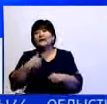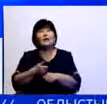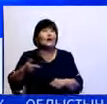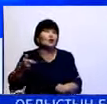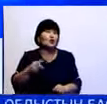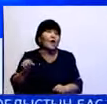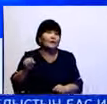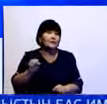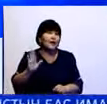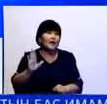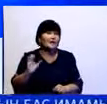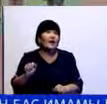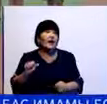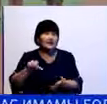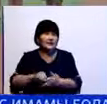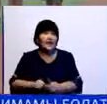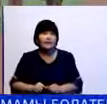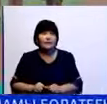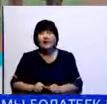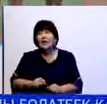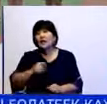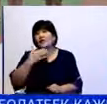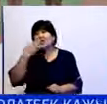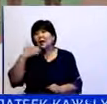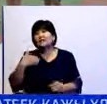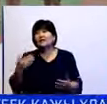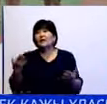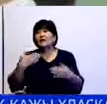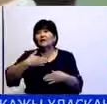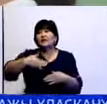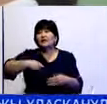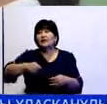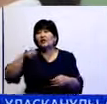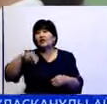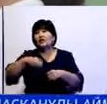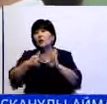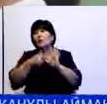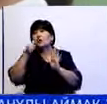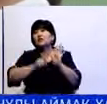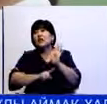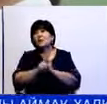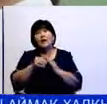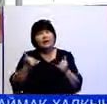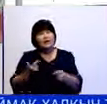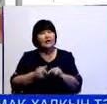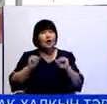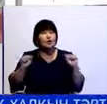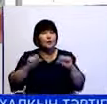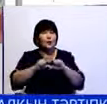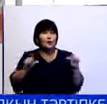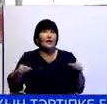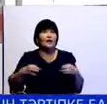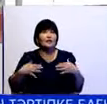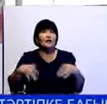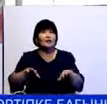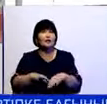Гүлшара Әбдіхалықова қатысты. Жазғы теннис кортының құрылысы 2018 жылы басталған болатын. Енді міне спорттық нысан